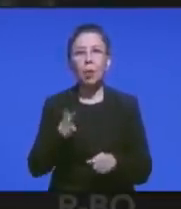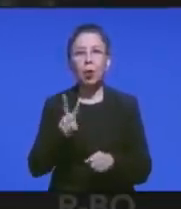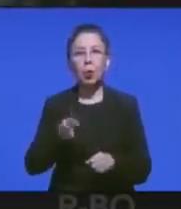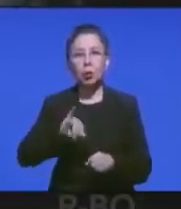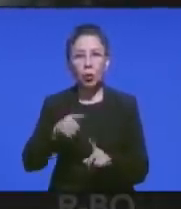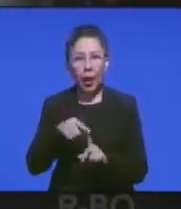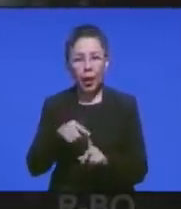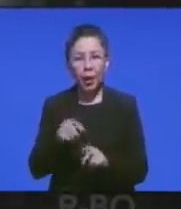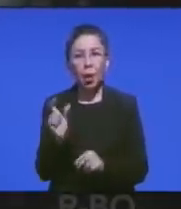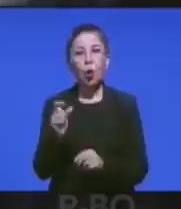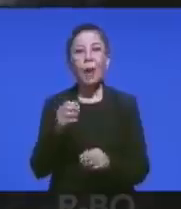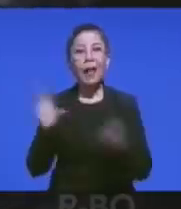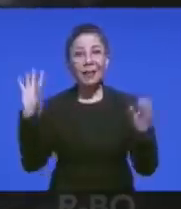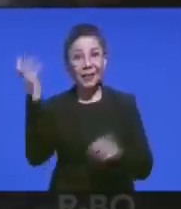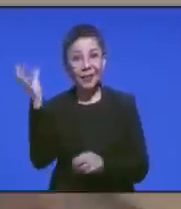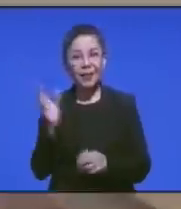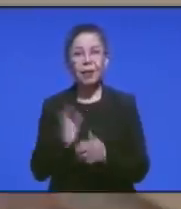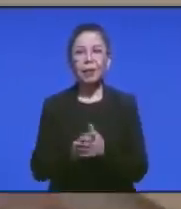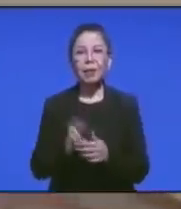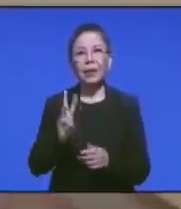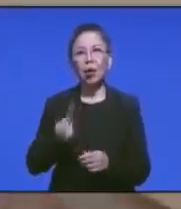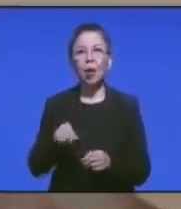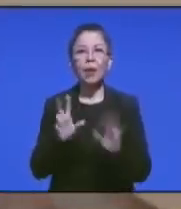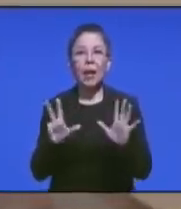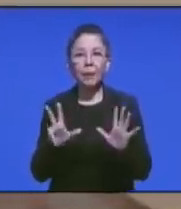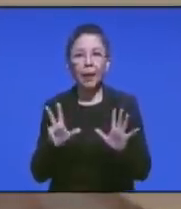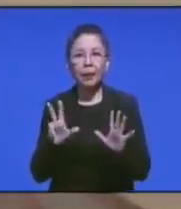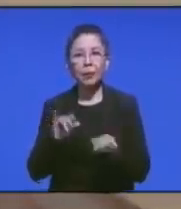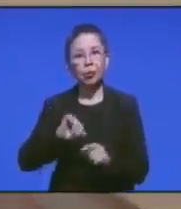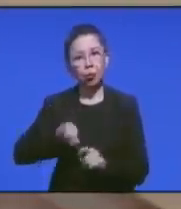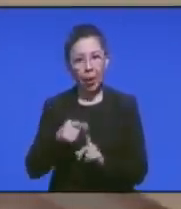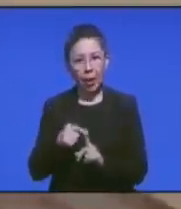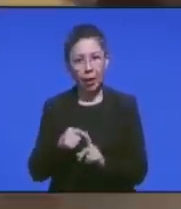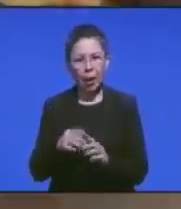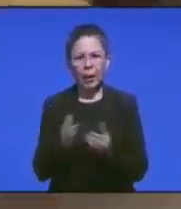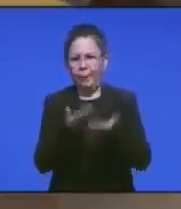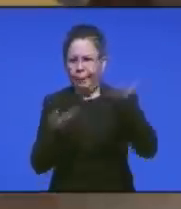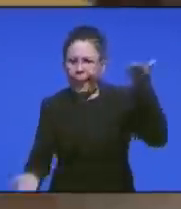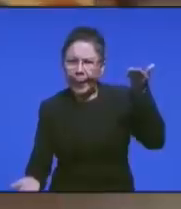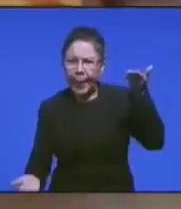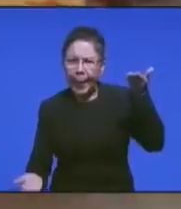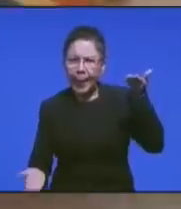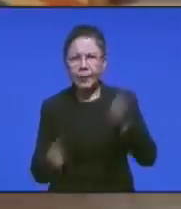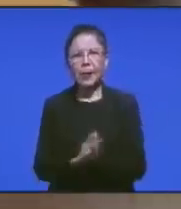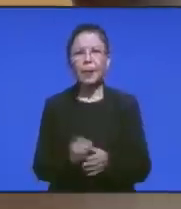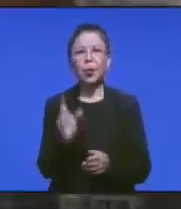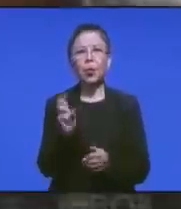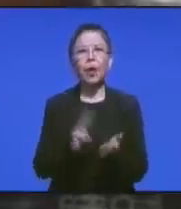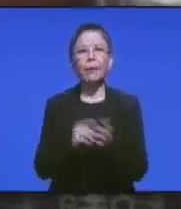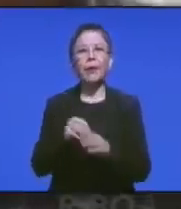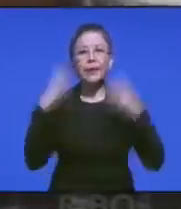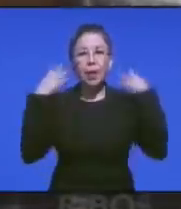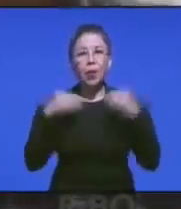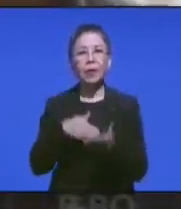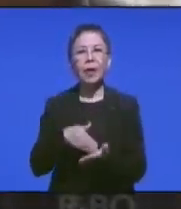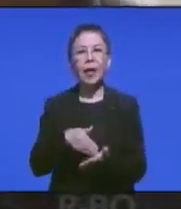juta, UMP Banten menyentuh angka 3,8 juta rupiah, jauh lebih tinggi dibanding UMP Jawa Tengah yang berada